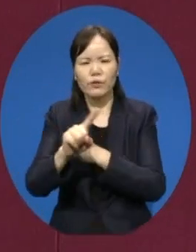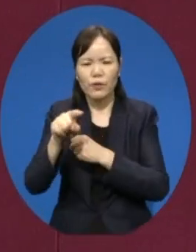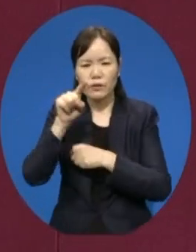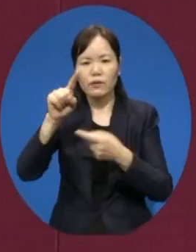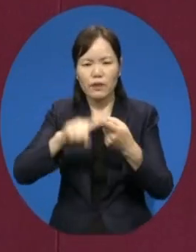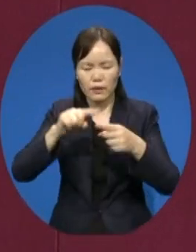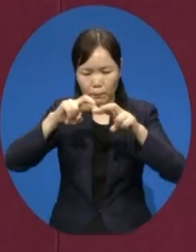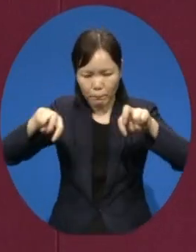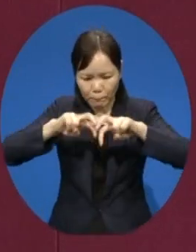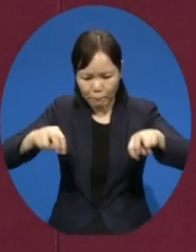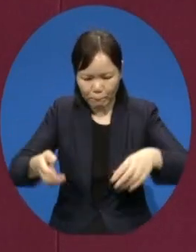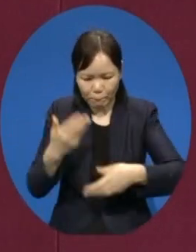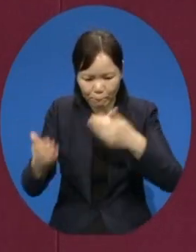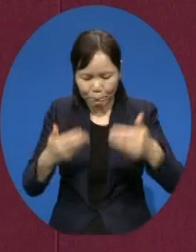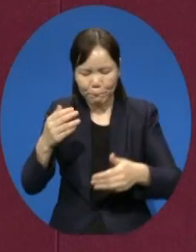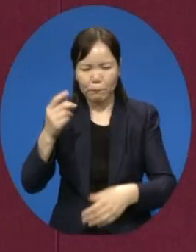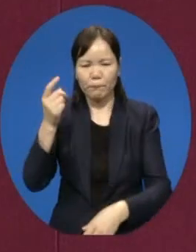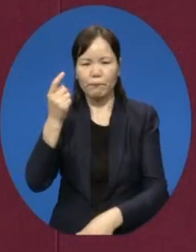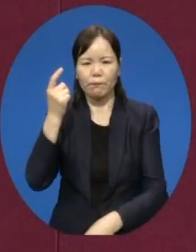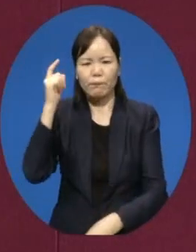샅샅이 찾아낼 것입니다.